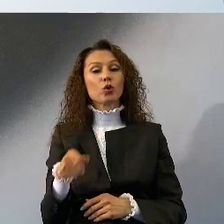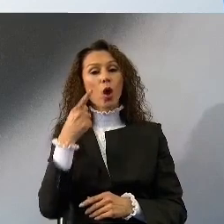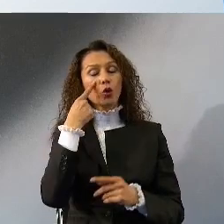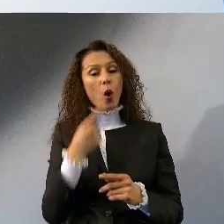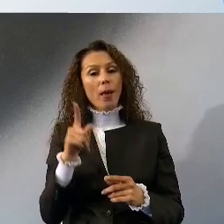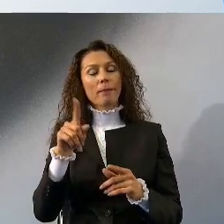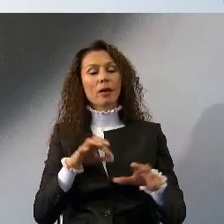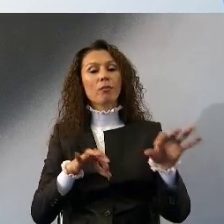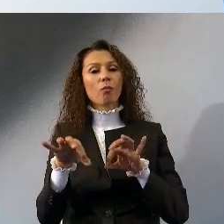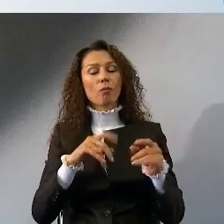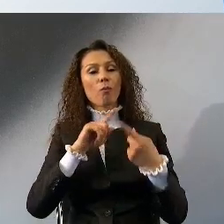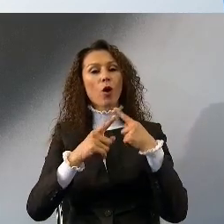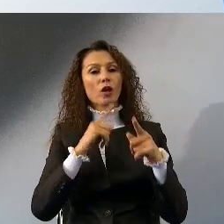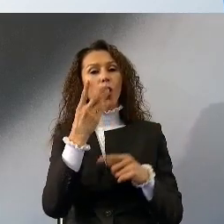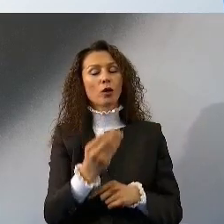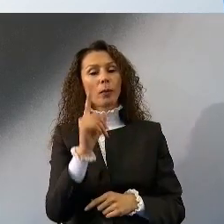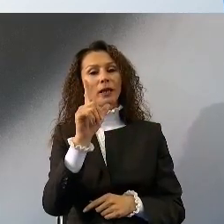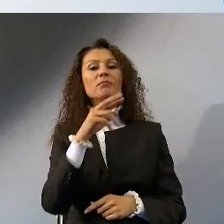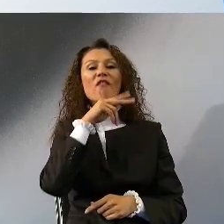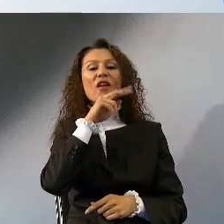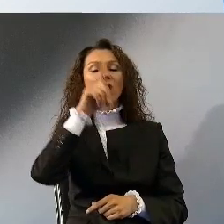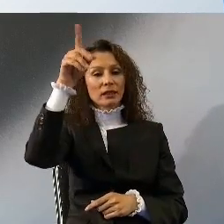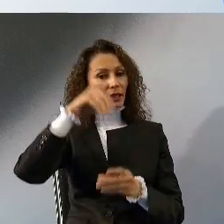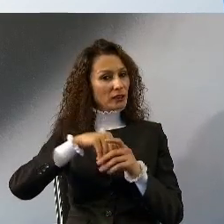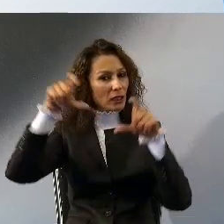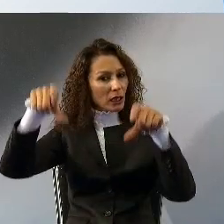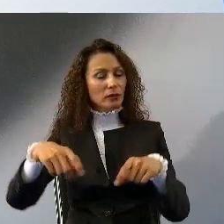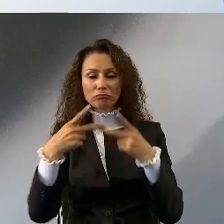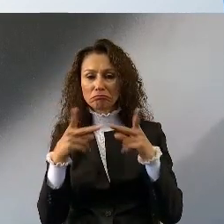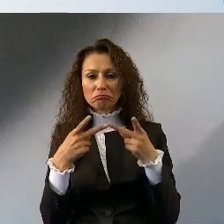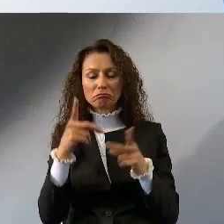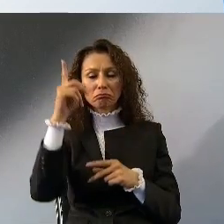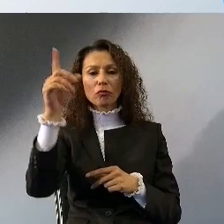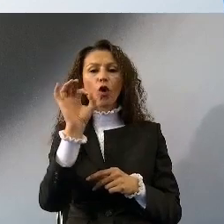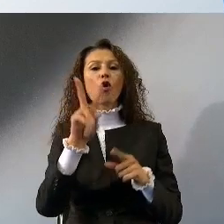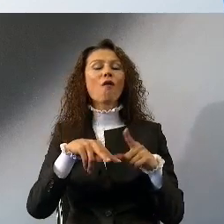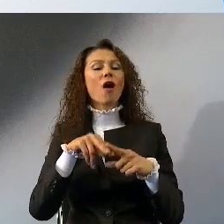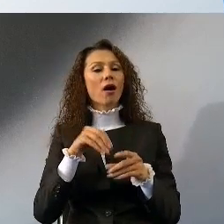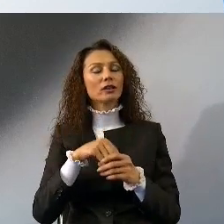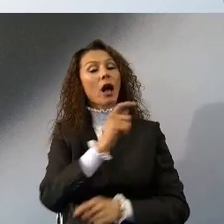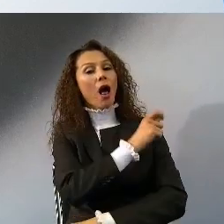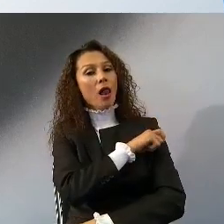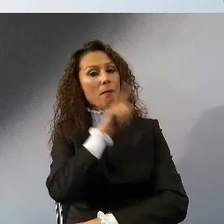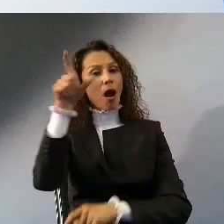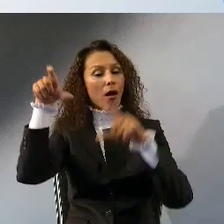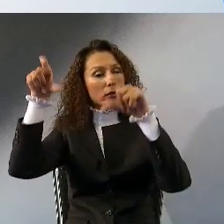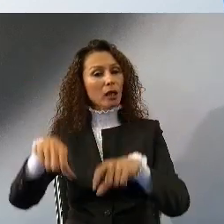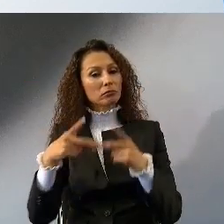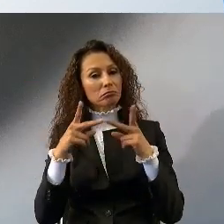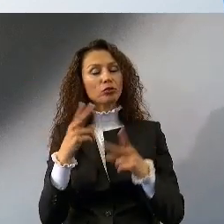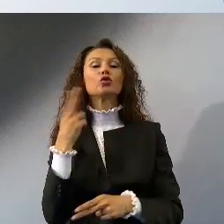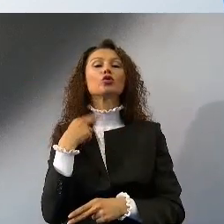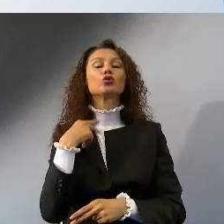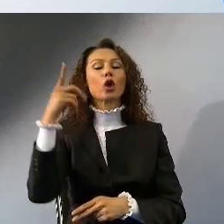politika oluşturmamız lazım. Bu politikayı Fransa'da tesis edebilirsiniz, ova tarımı politikasını. Almanya'da tesis edebilirsiniz,